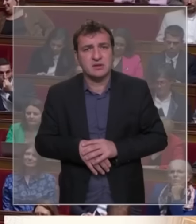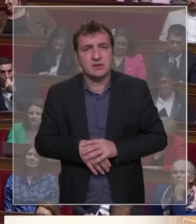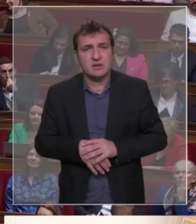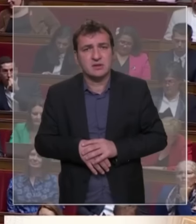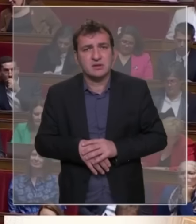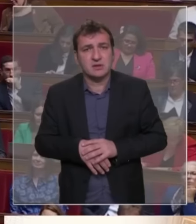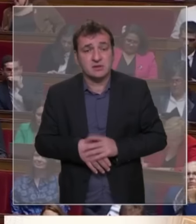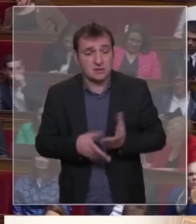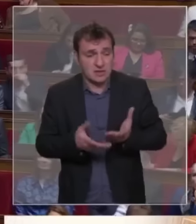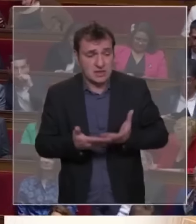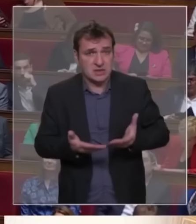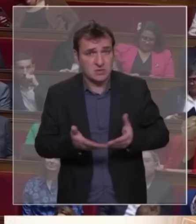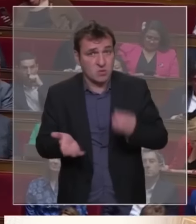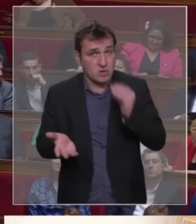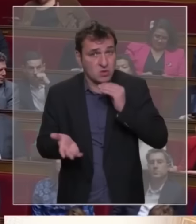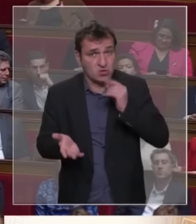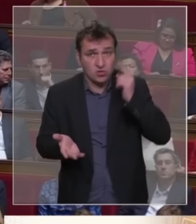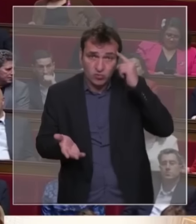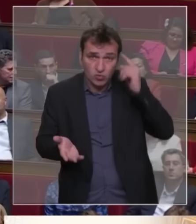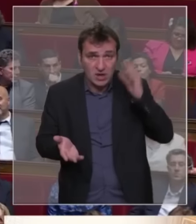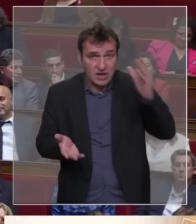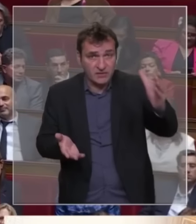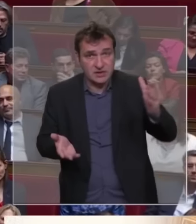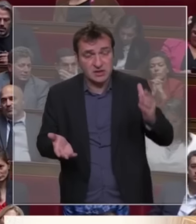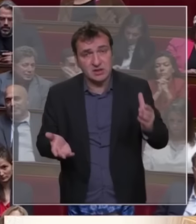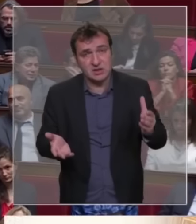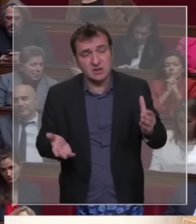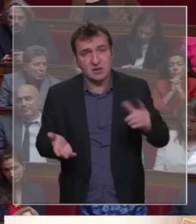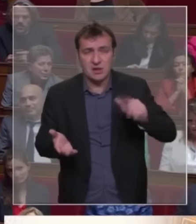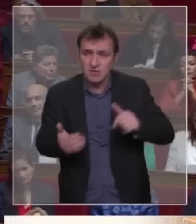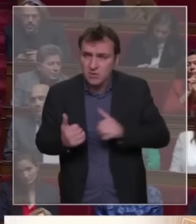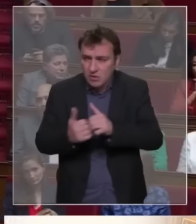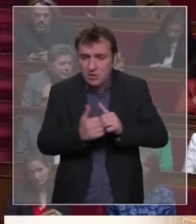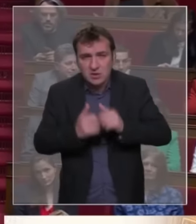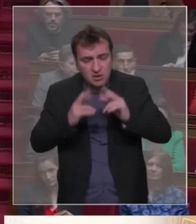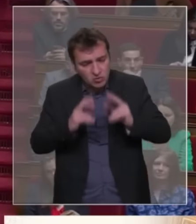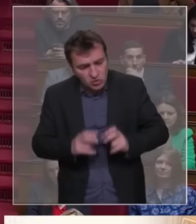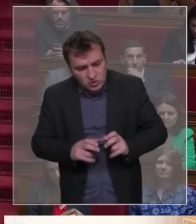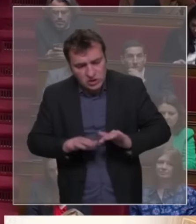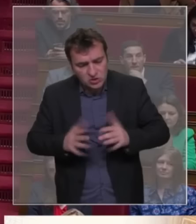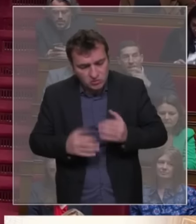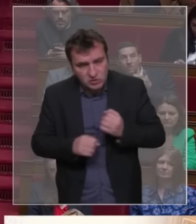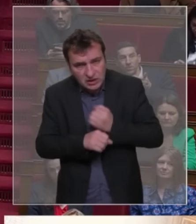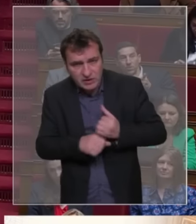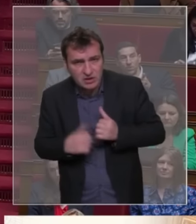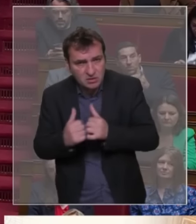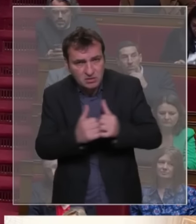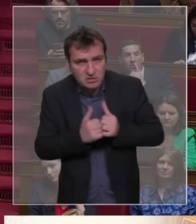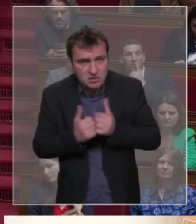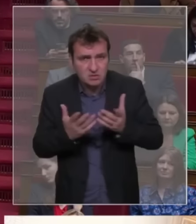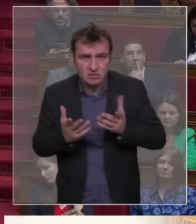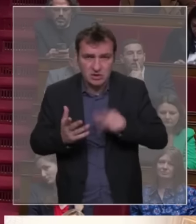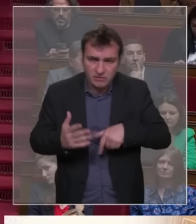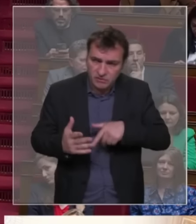Devant l'urgence de la situation et pour l'avenir, recherchons des chemins communs, dégageons des